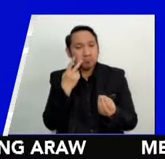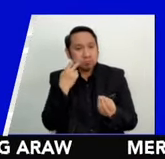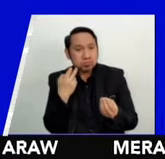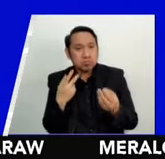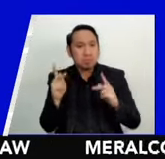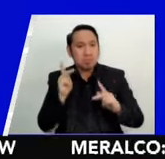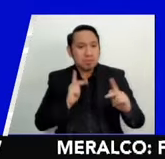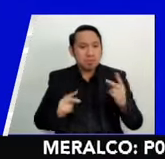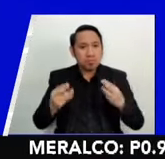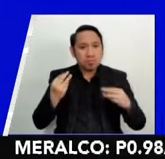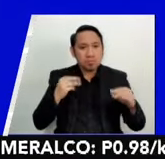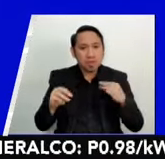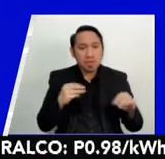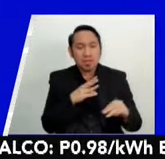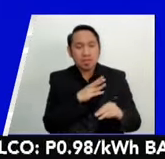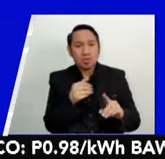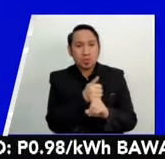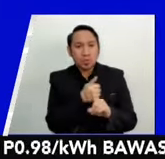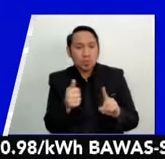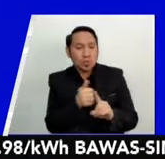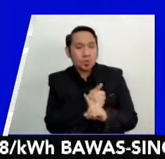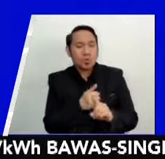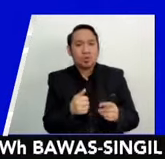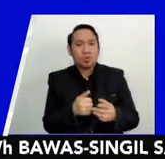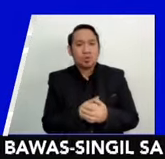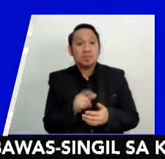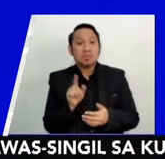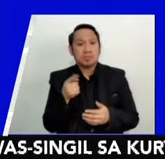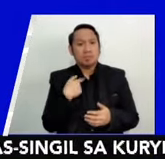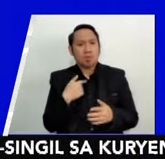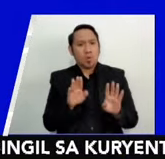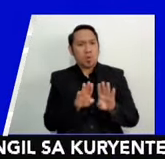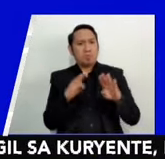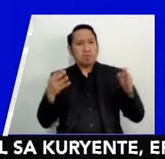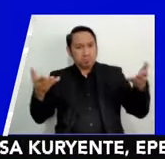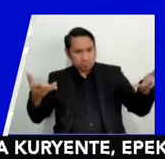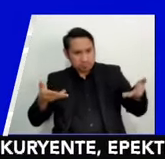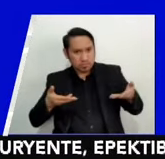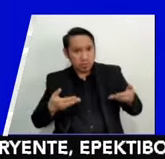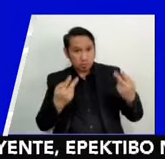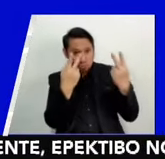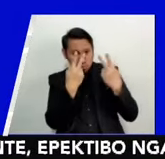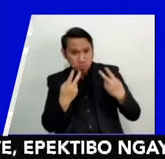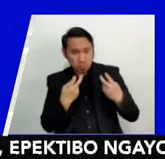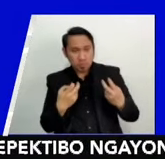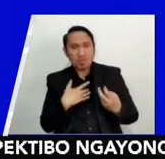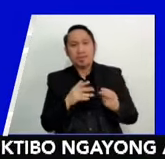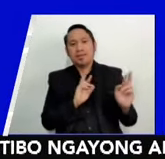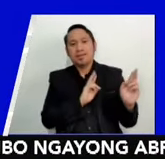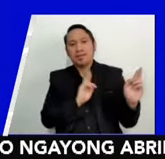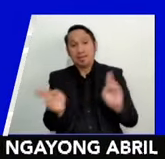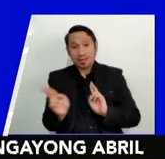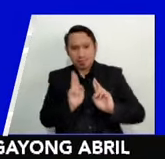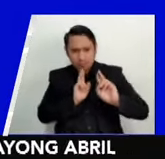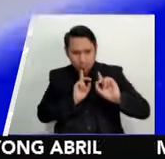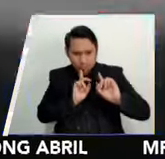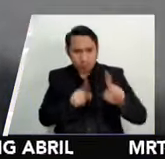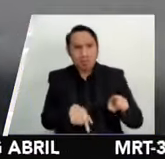illegal detention. Bukas naman daw siya sa mga investigasyon at handa raw niyang sagutin ang mga akusasyon sa tamang